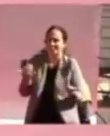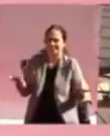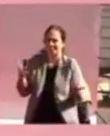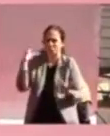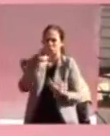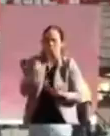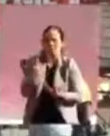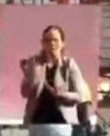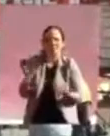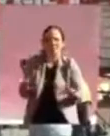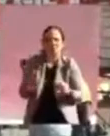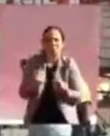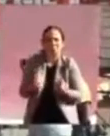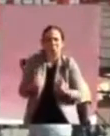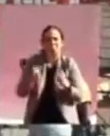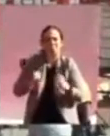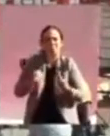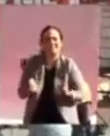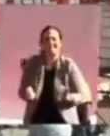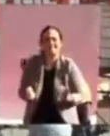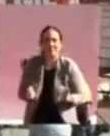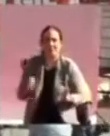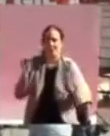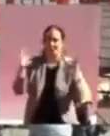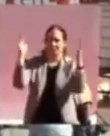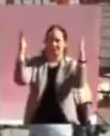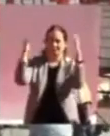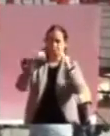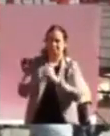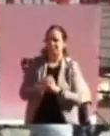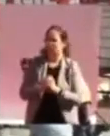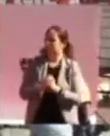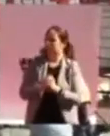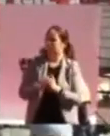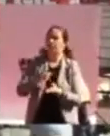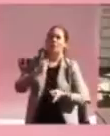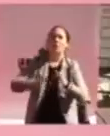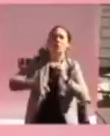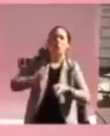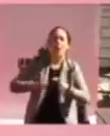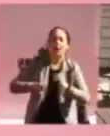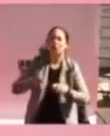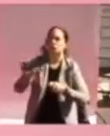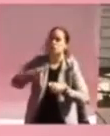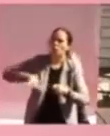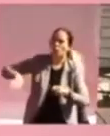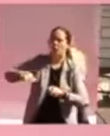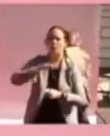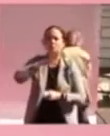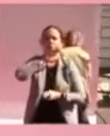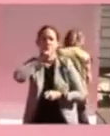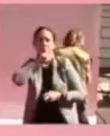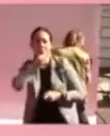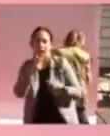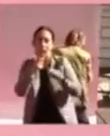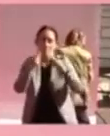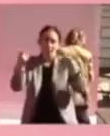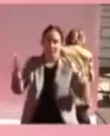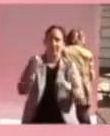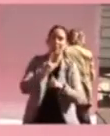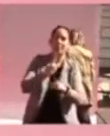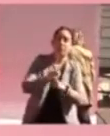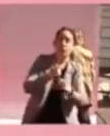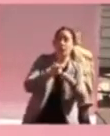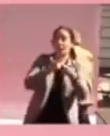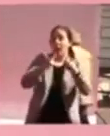la popolazione sempre più anziana i bisogni crescono sempre di più la domanda